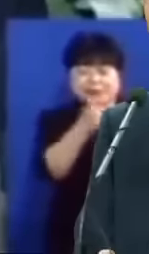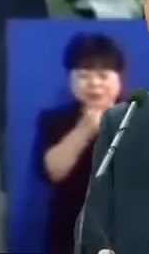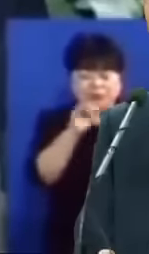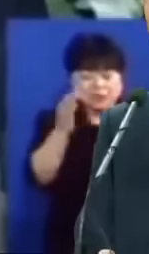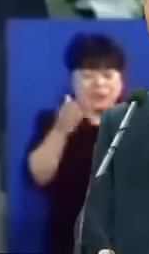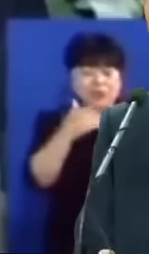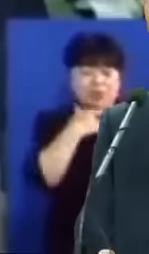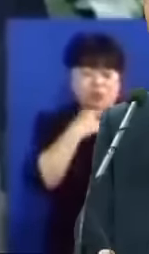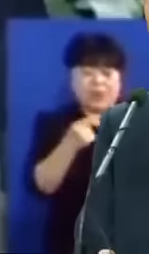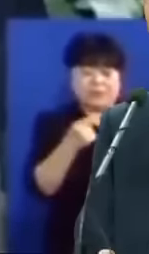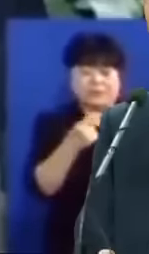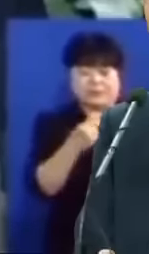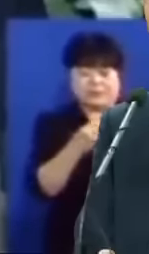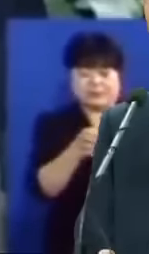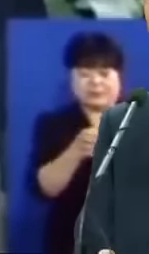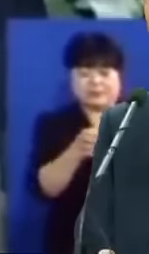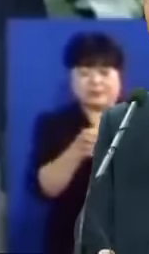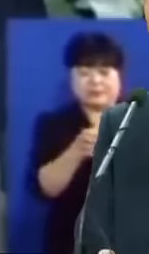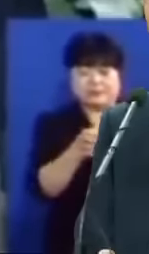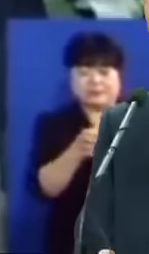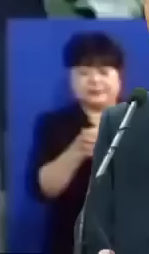하나님처럼 되려고 하다가